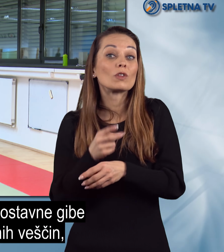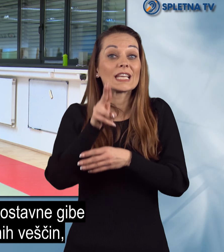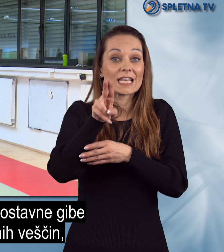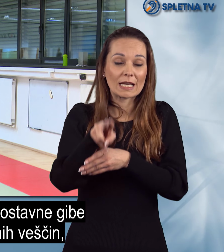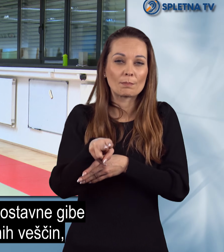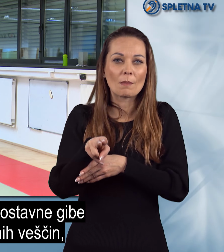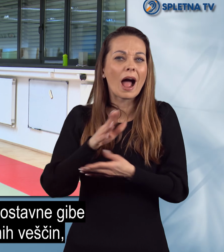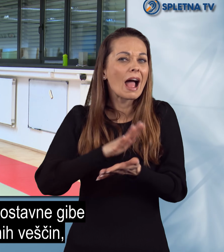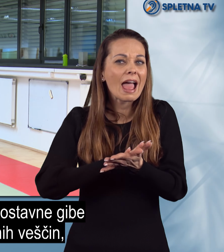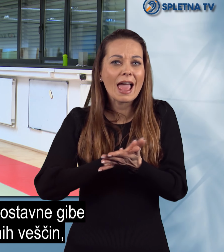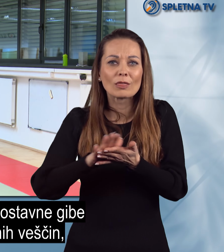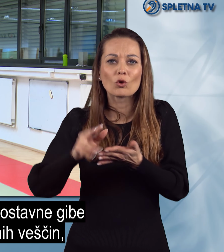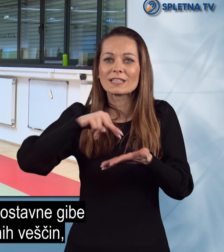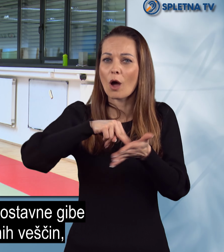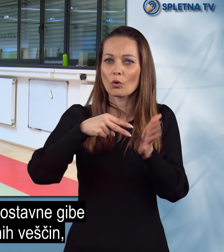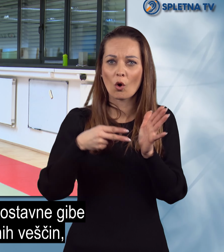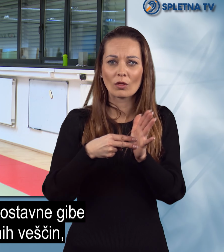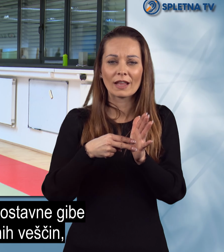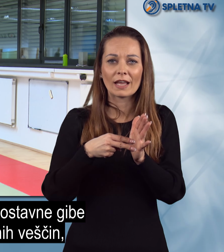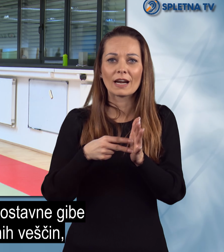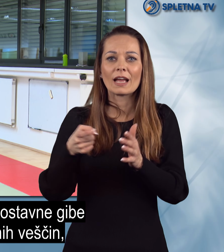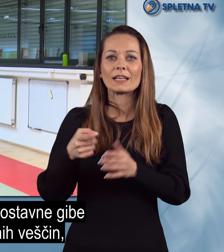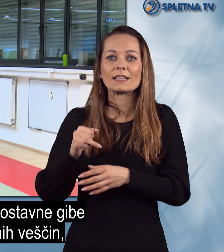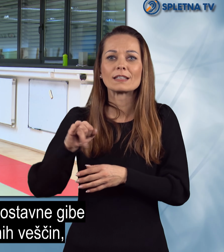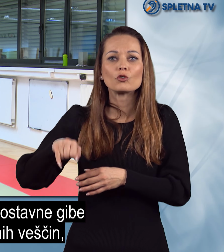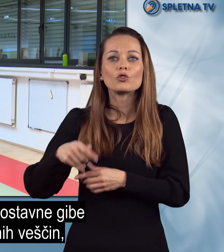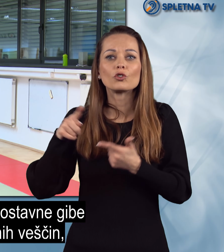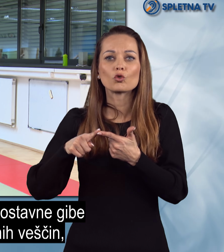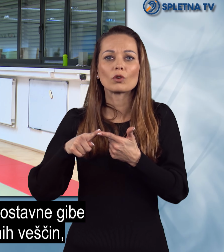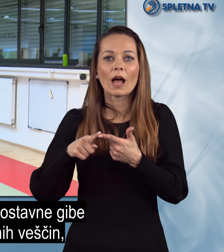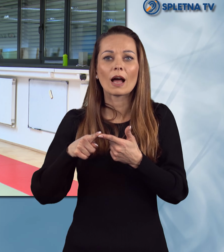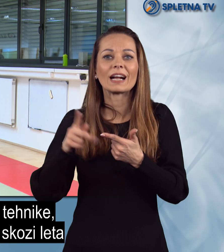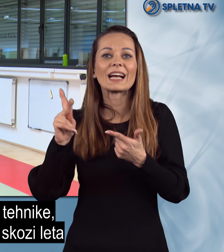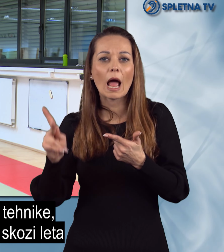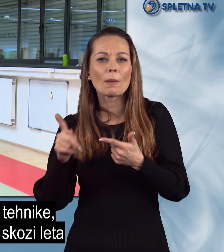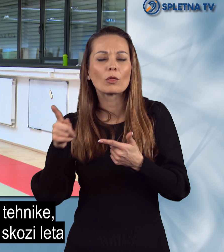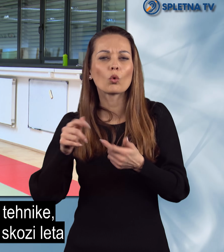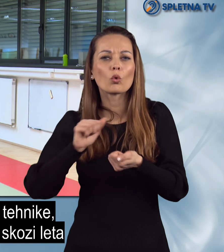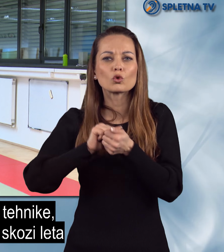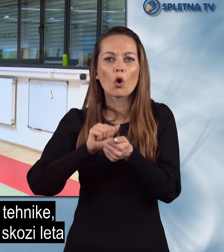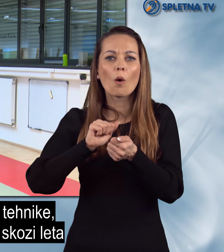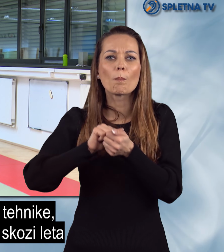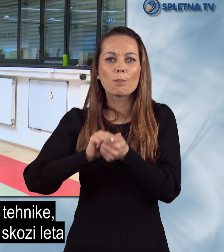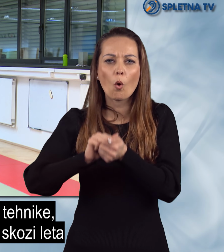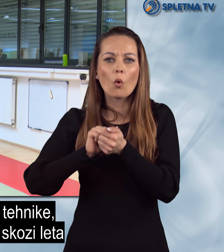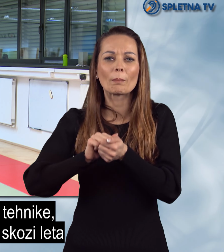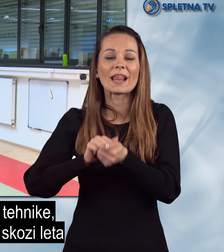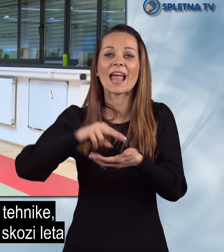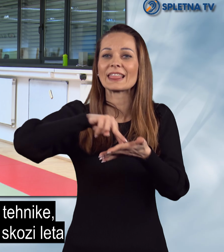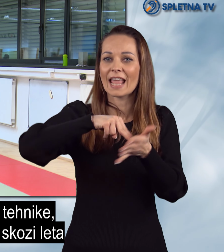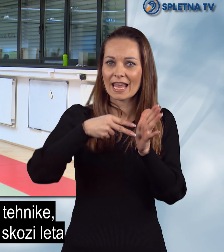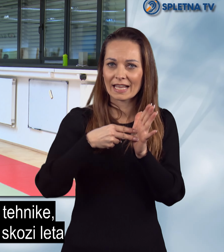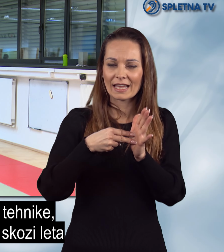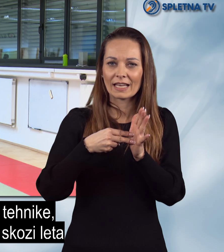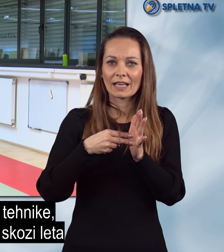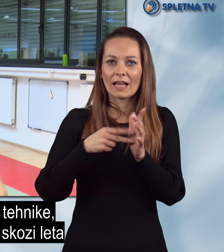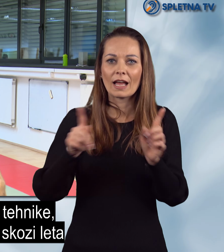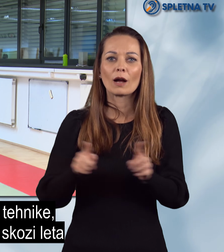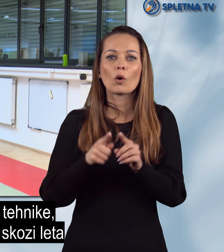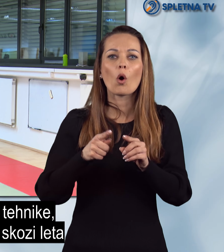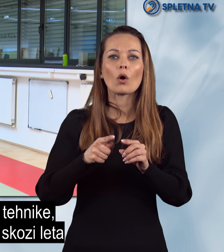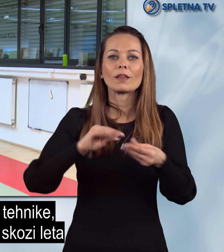Imamo pa tudi enostavne tehnike iz Wing Chuna pa iz Krav Maga, se pravi, to so pa take borbene tehnike,